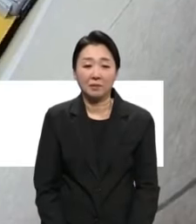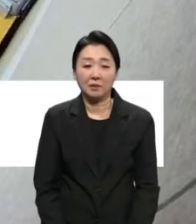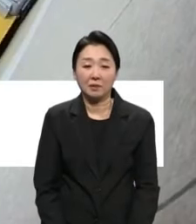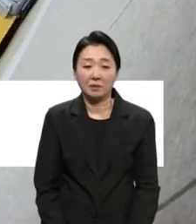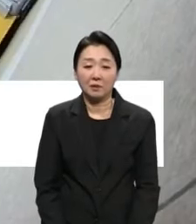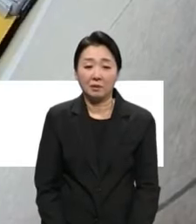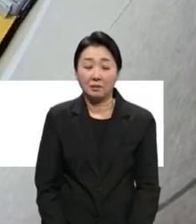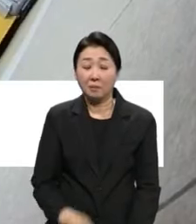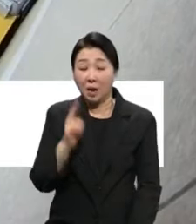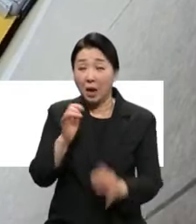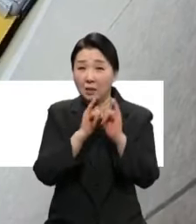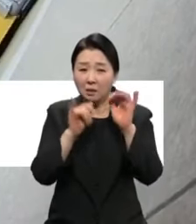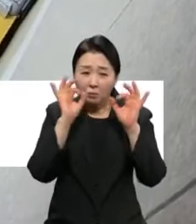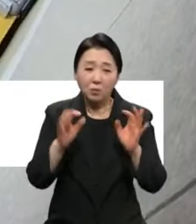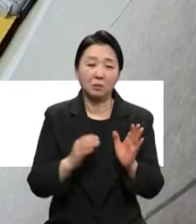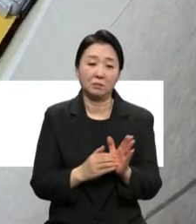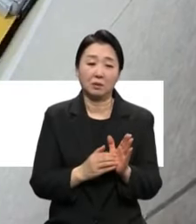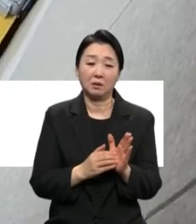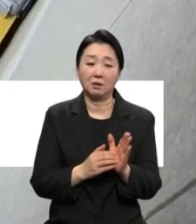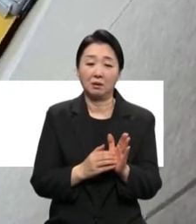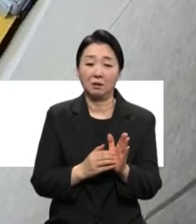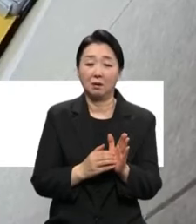중앙에